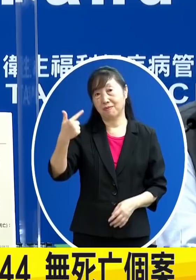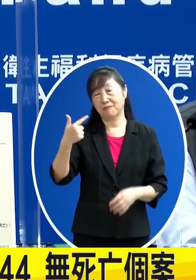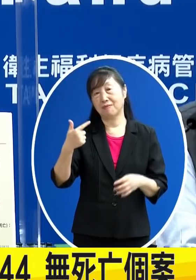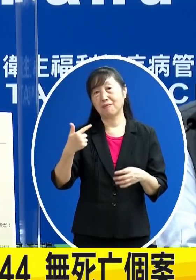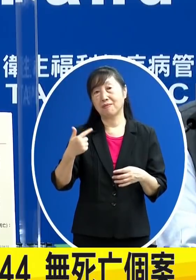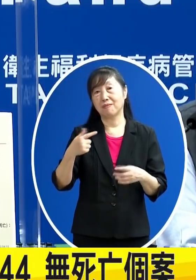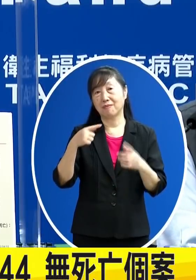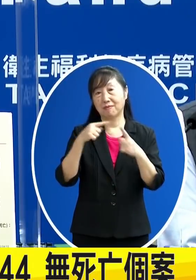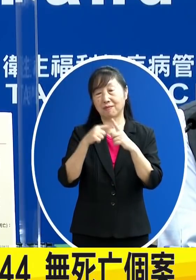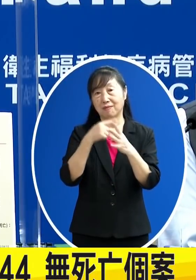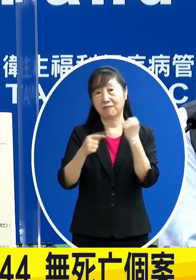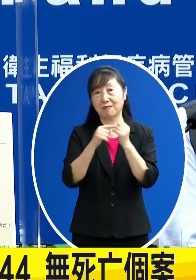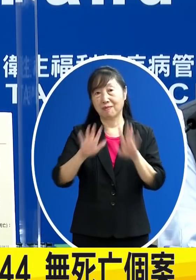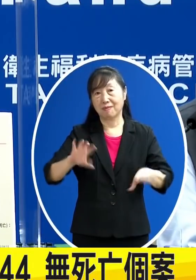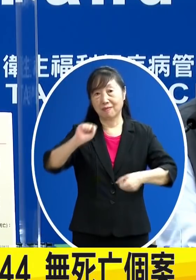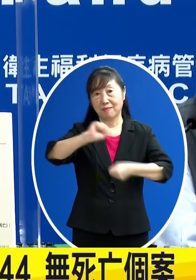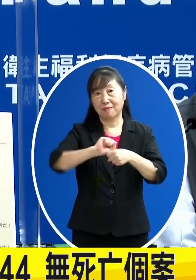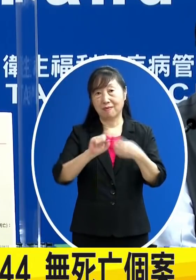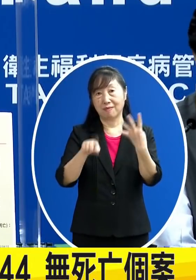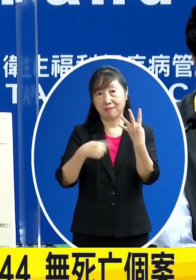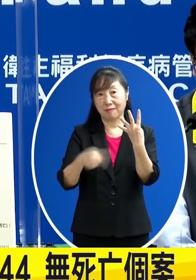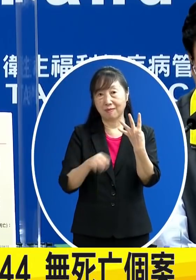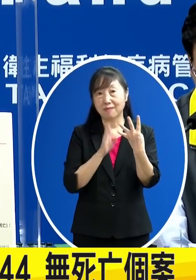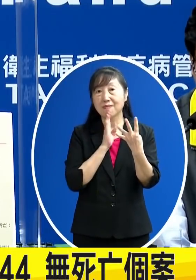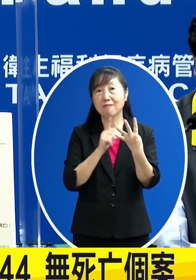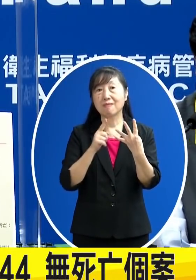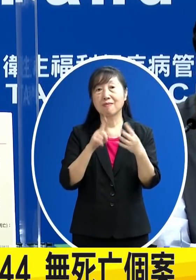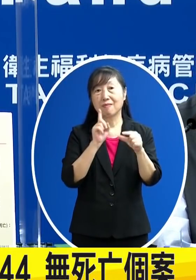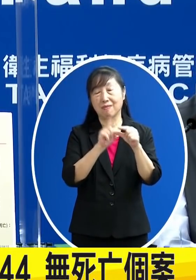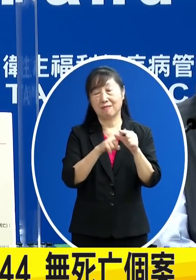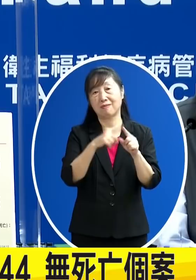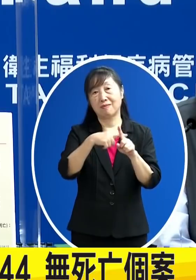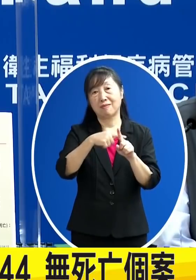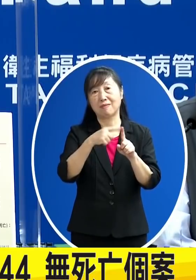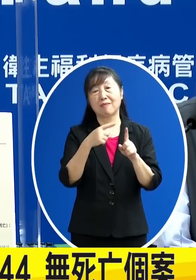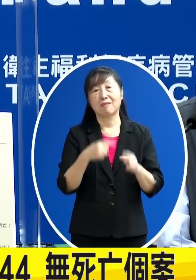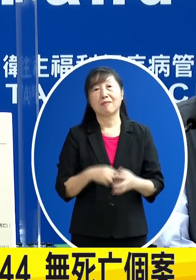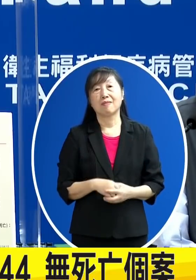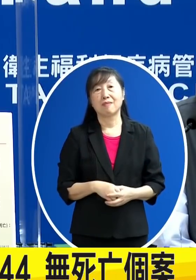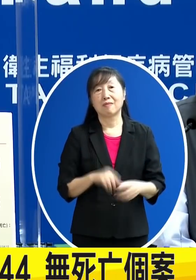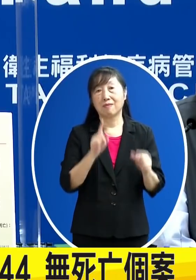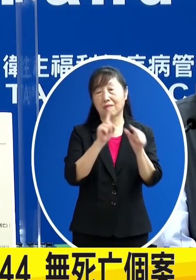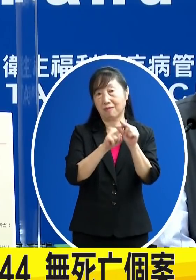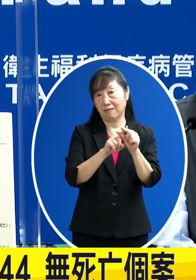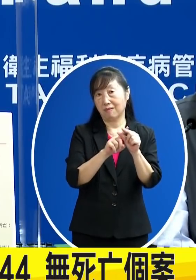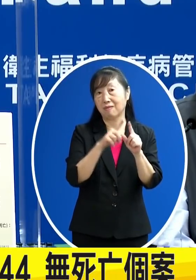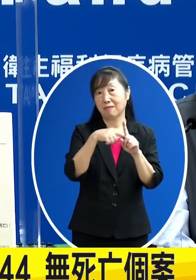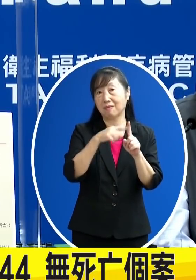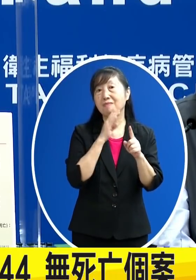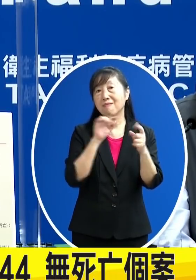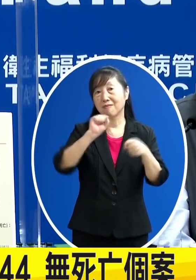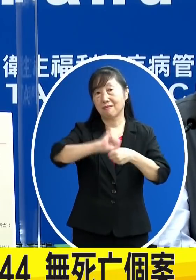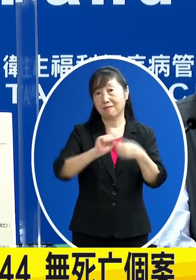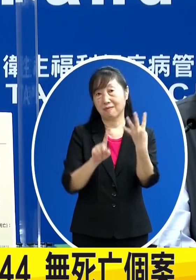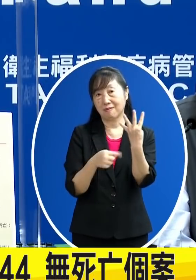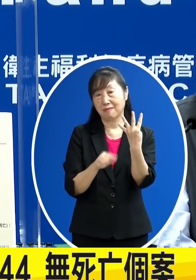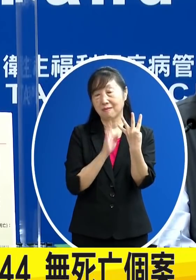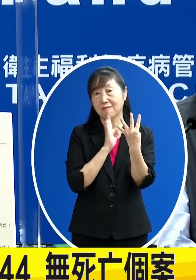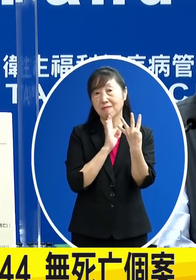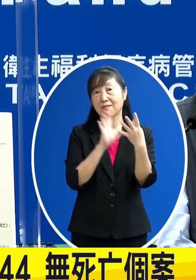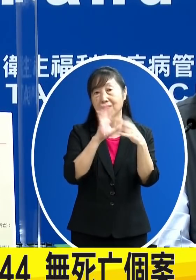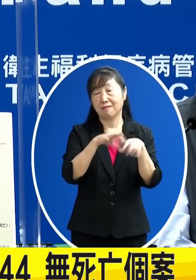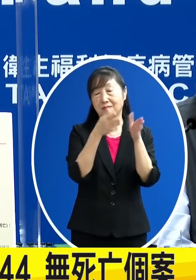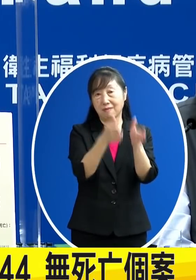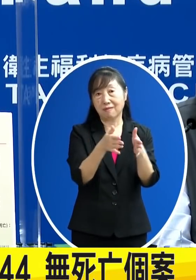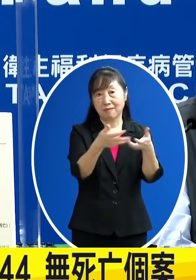增加了4例中症，没有增加中症。那中症的增加了4人，所以我们现在中症